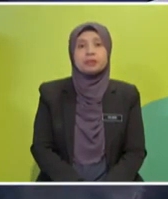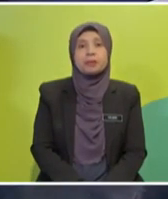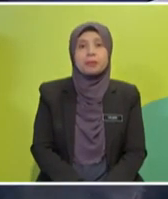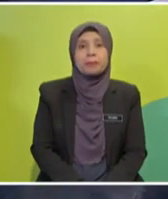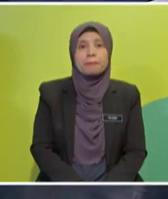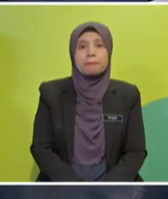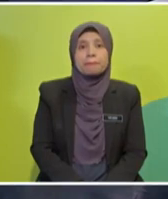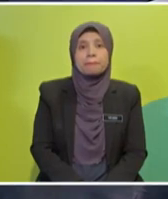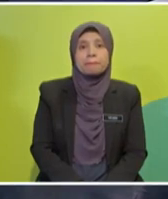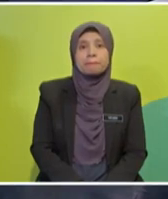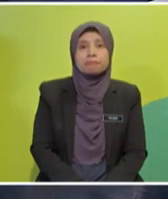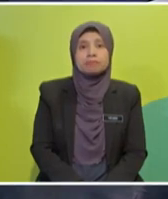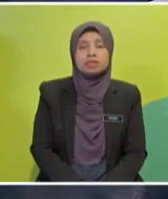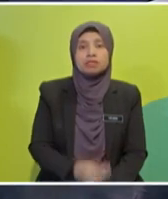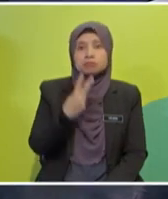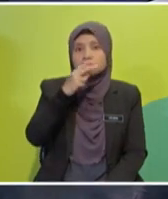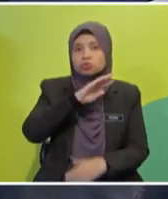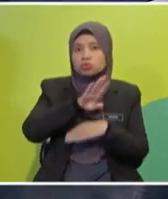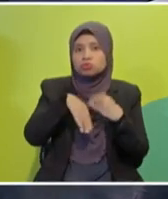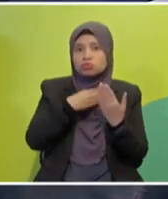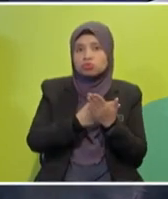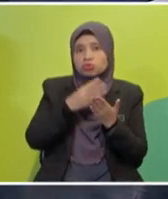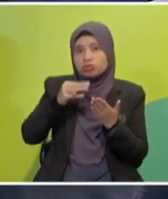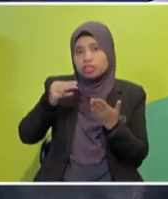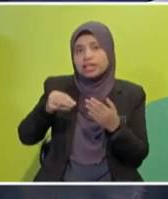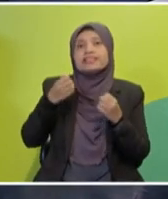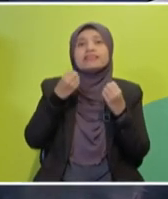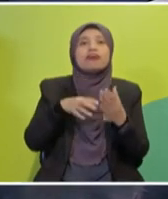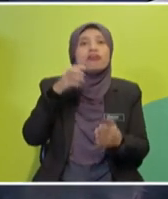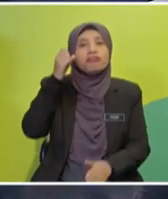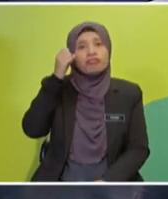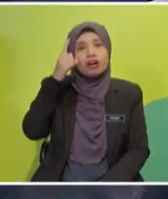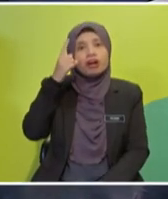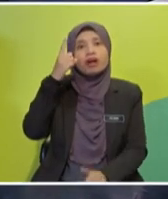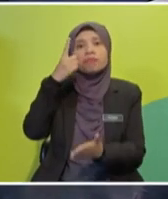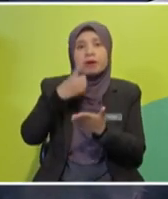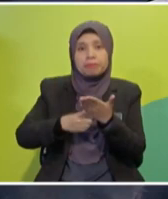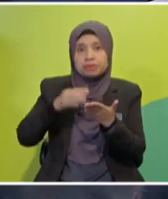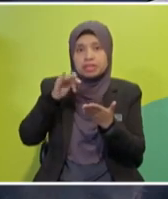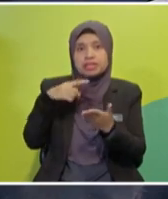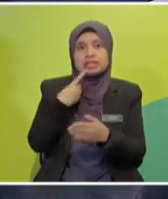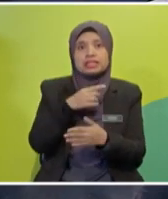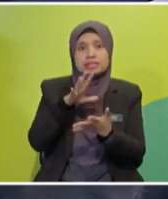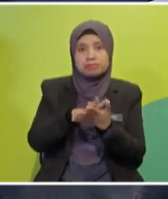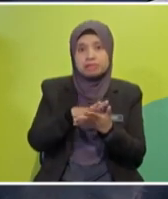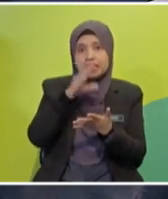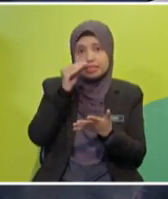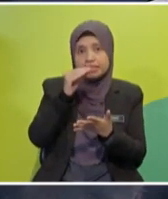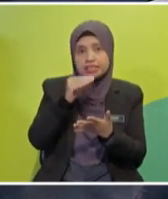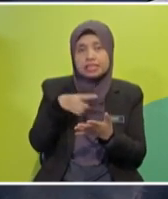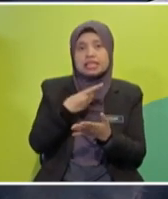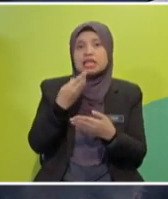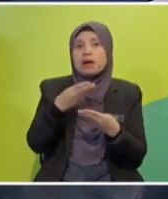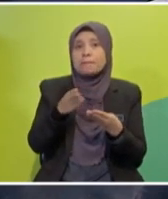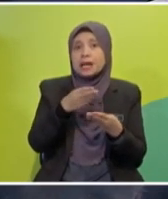berjaya menjawab. Okey, nampaknya murid-murid kita ni dah faham apa yang kita dah belajar topik tadi. Okey, baik. Kita berikan jalan terlebih dahulu. Aiman. Kita